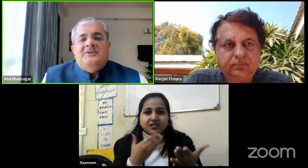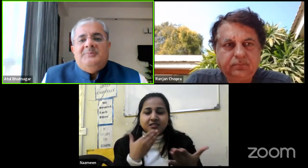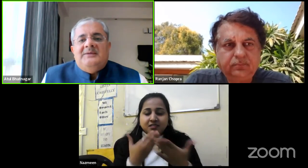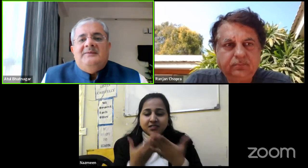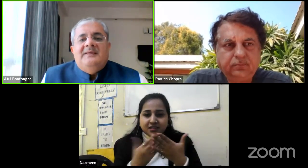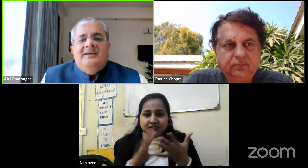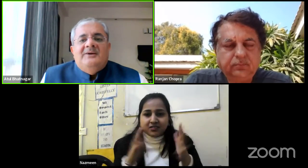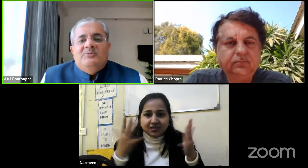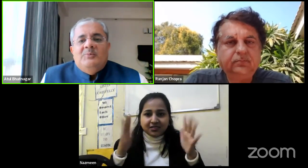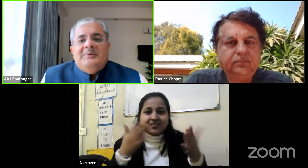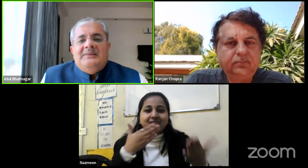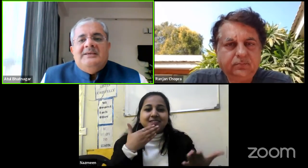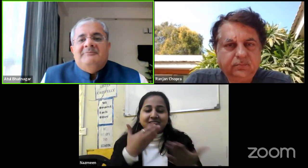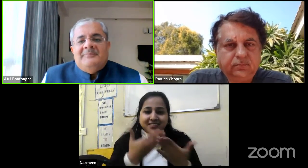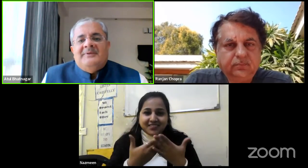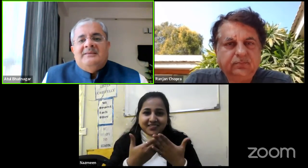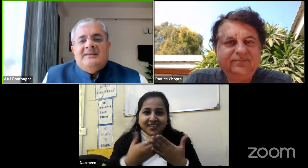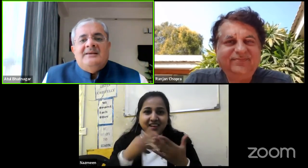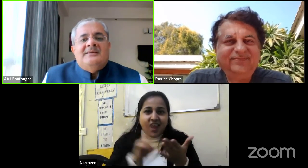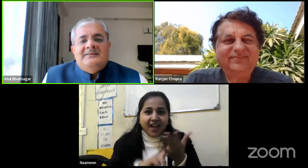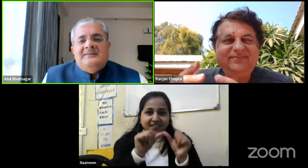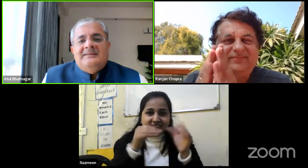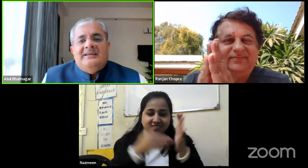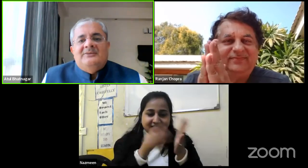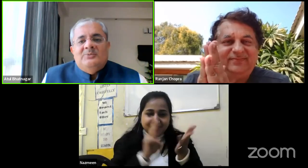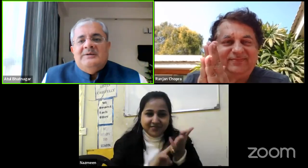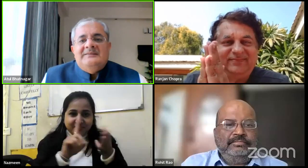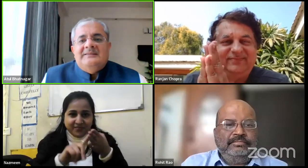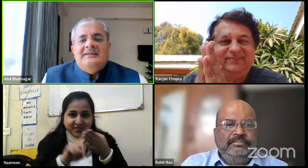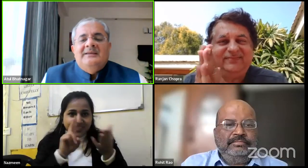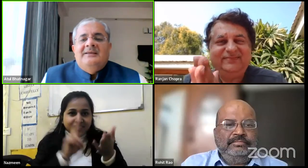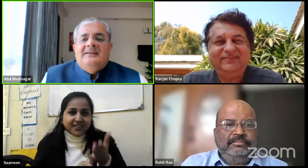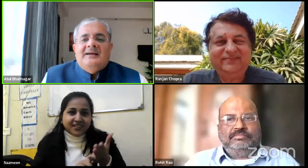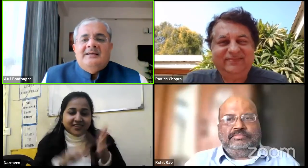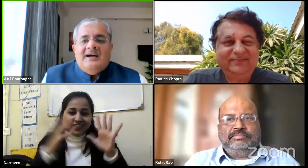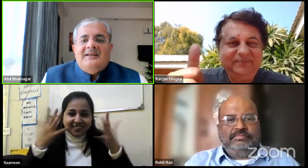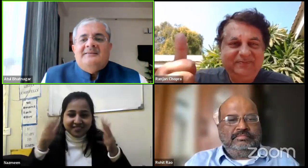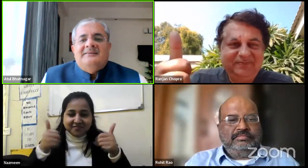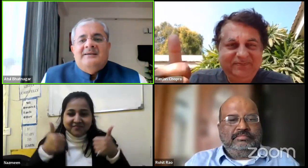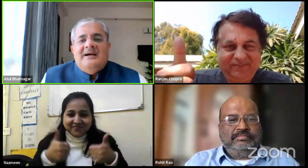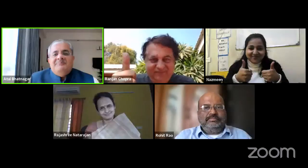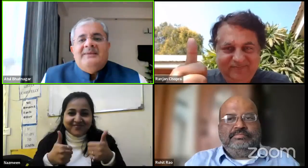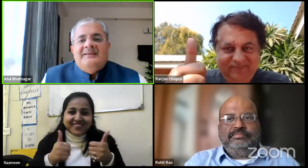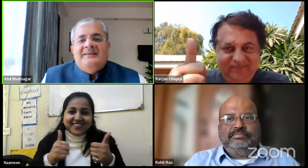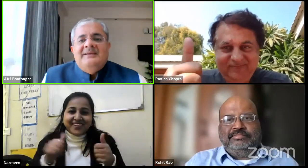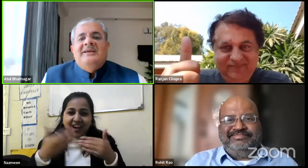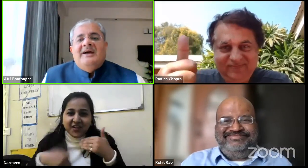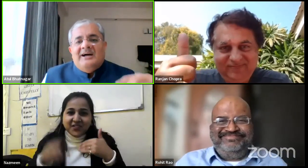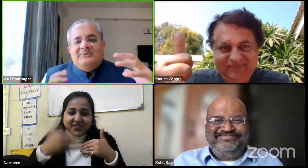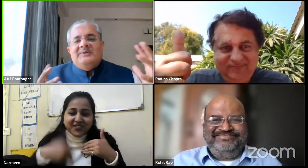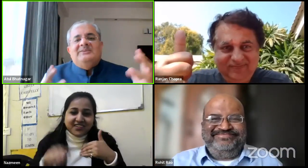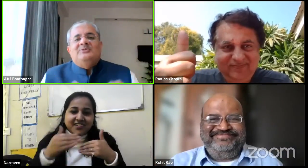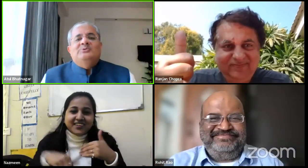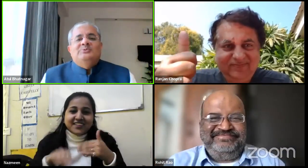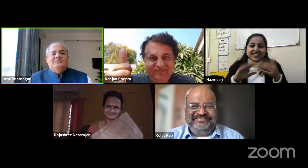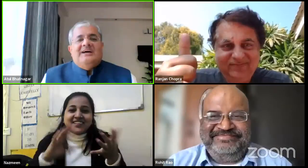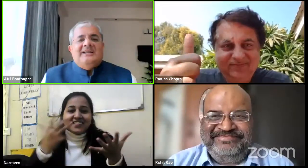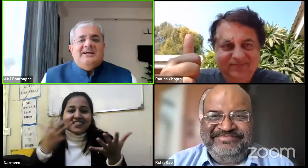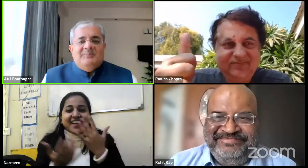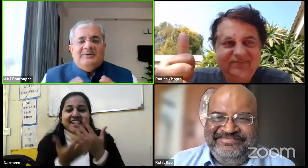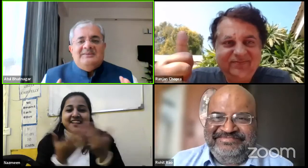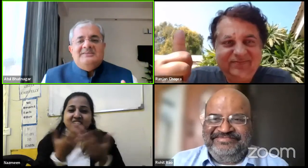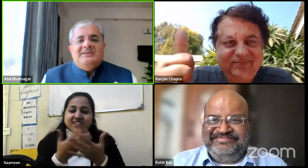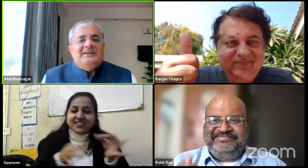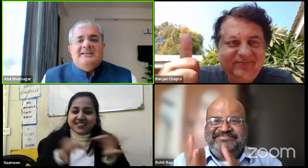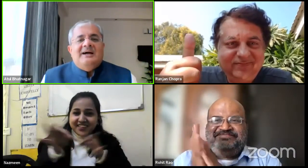compliment Nazmeen. वो पिछले 1.5 घंटे से या 2 घंटे से लगातार अपने हाथों के थ्रू